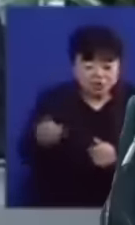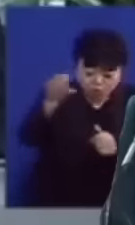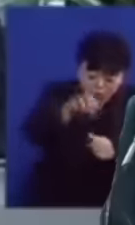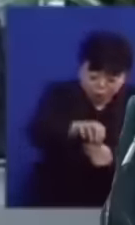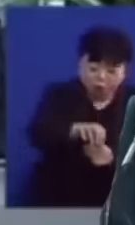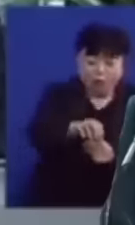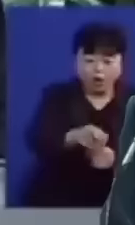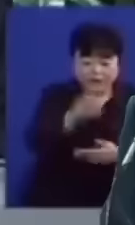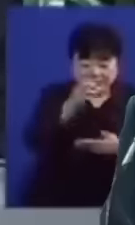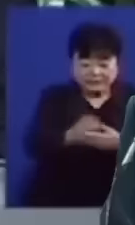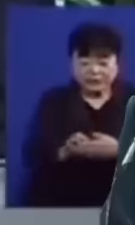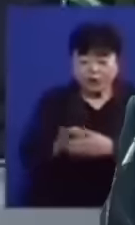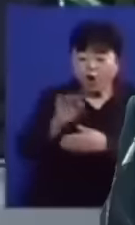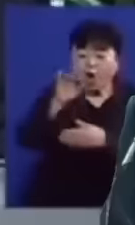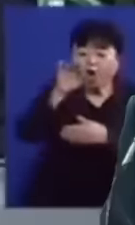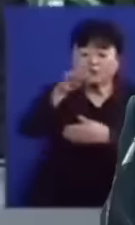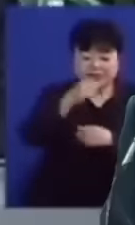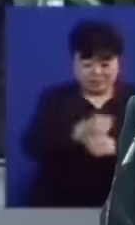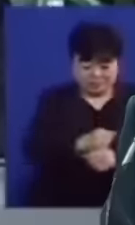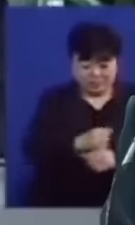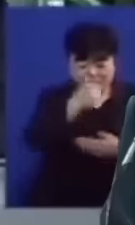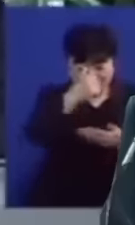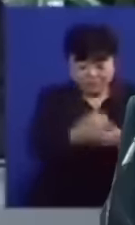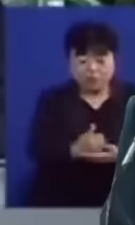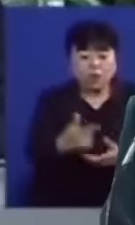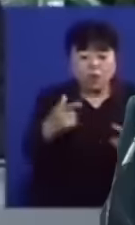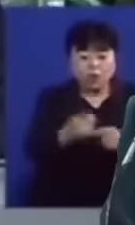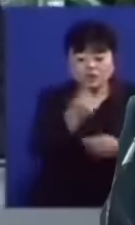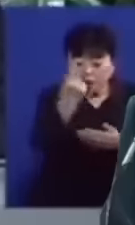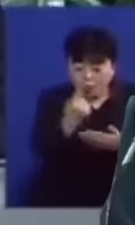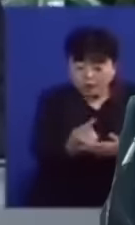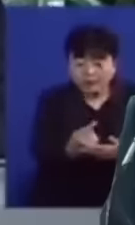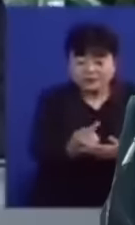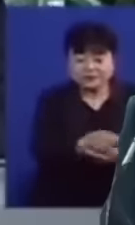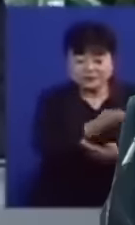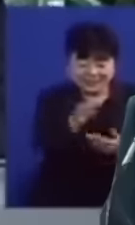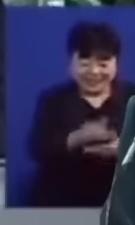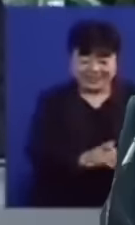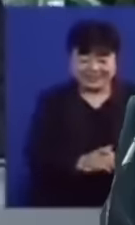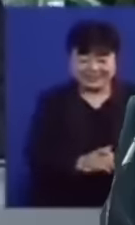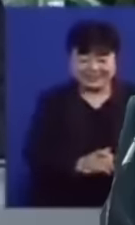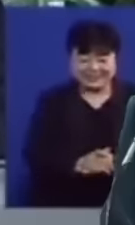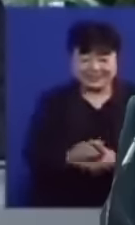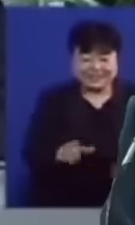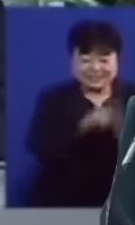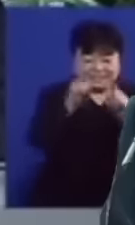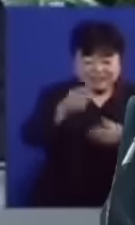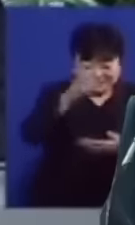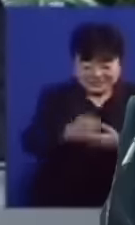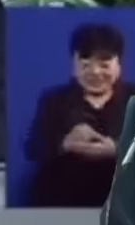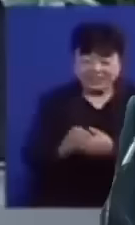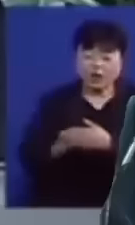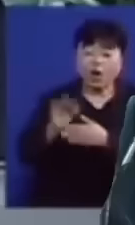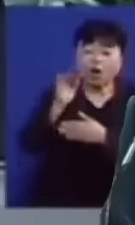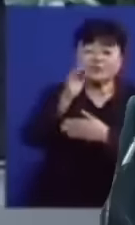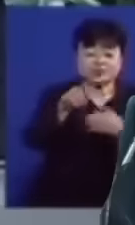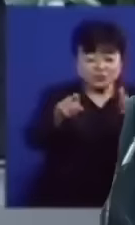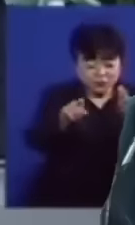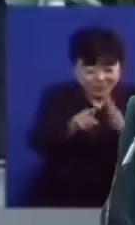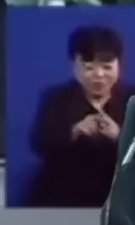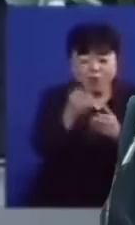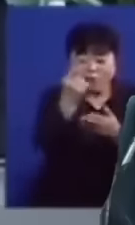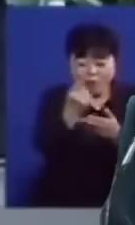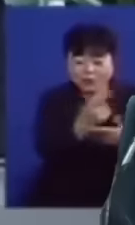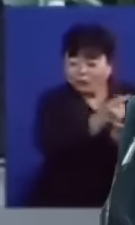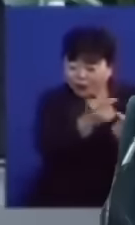부어서 잔이 넘치게 해주신다. 결국 원수가 오는 것은 우리가 삶에 잔이 넘치게 해주기 위해서 오는